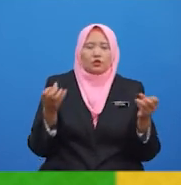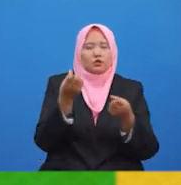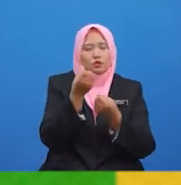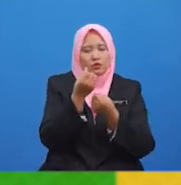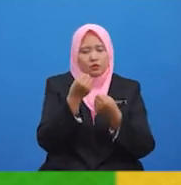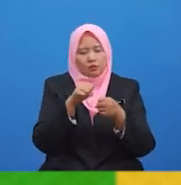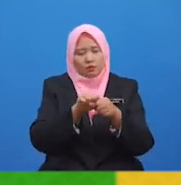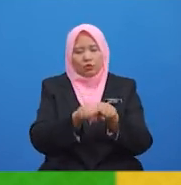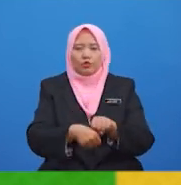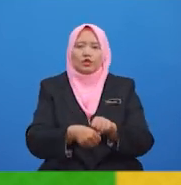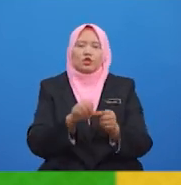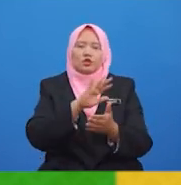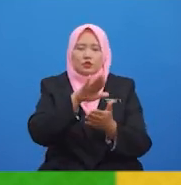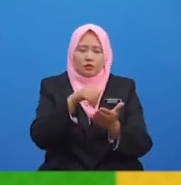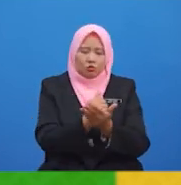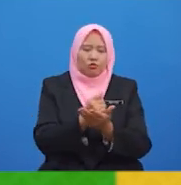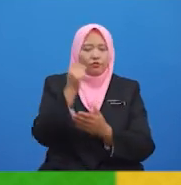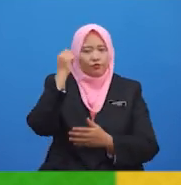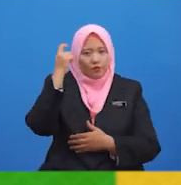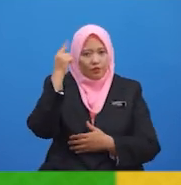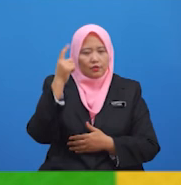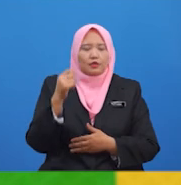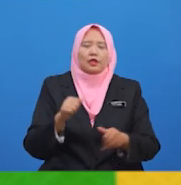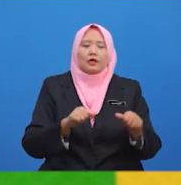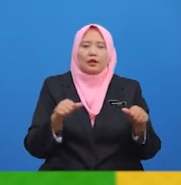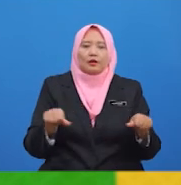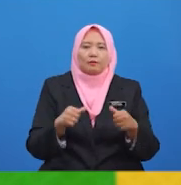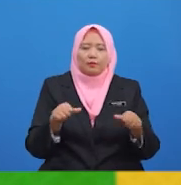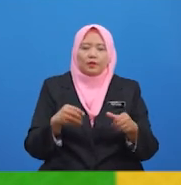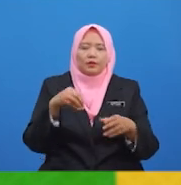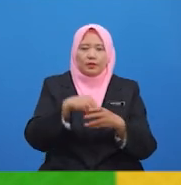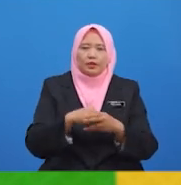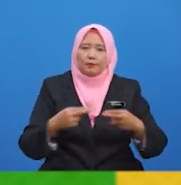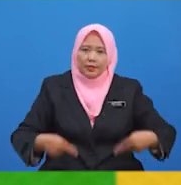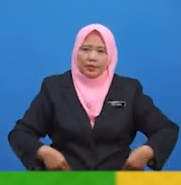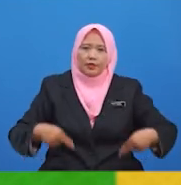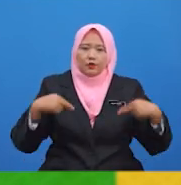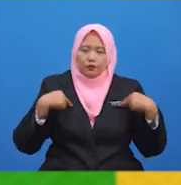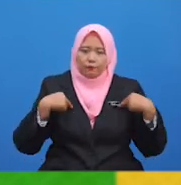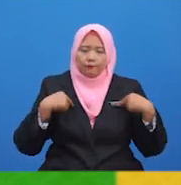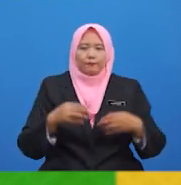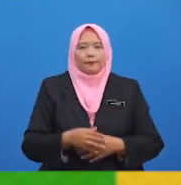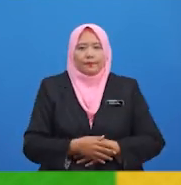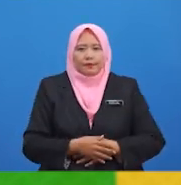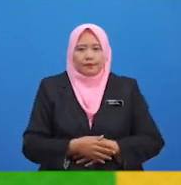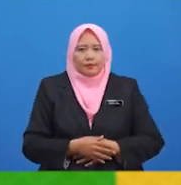dapat difahami dan diamalkan dalam kehidupan seharian. Sekian, wabillahi